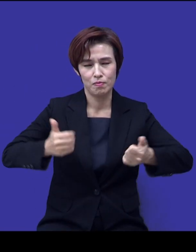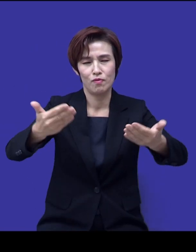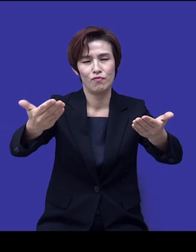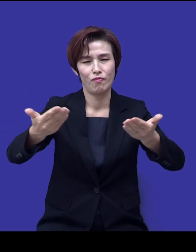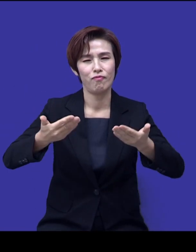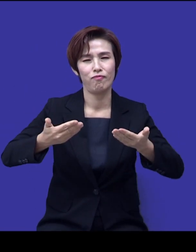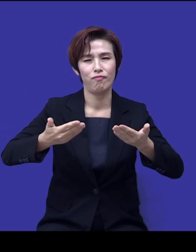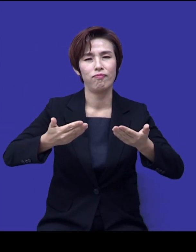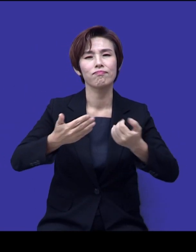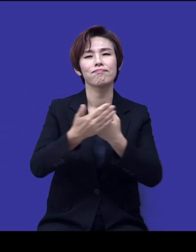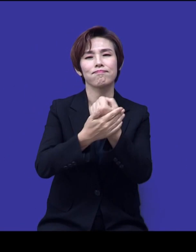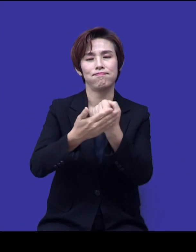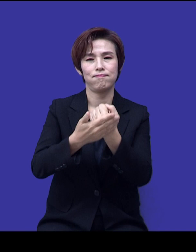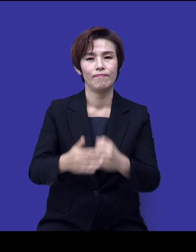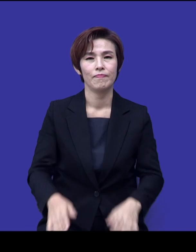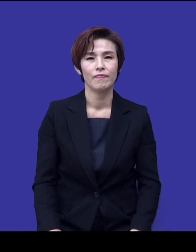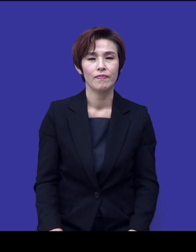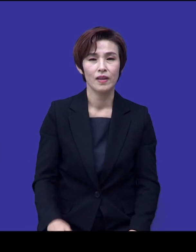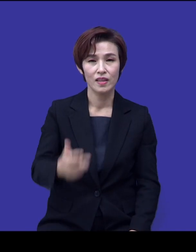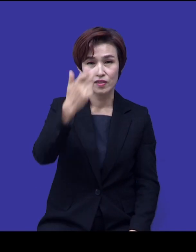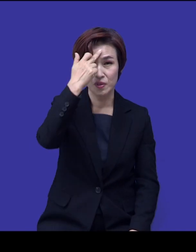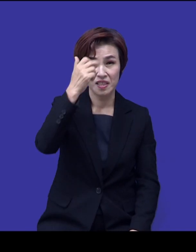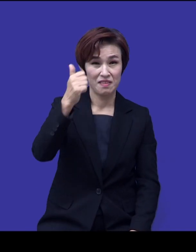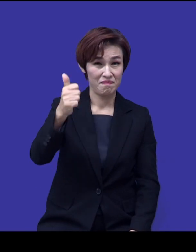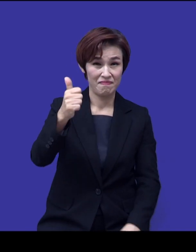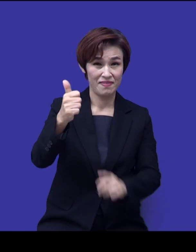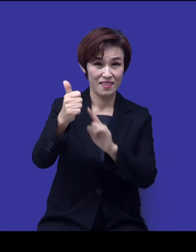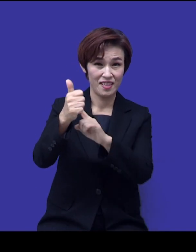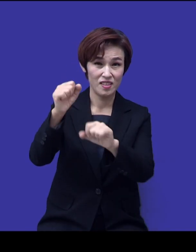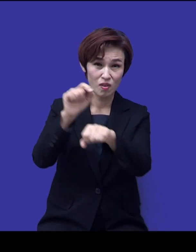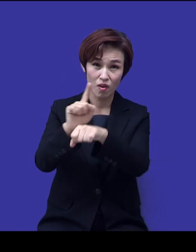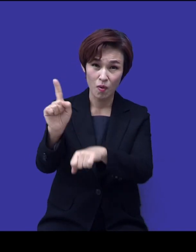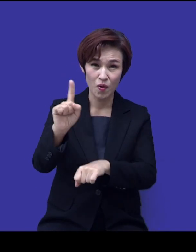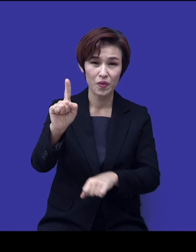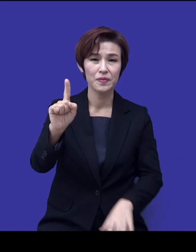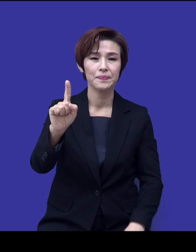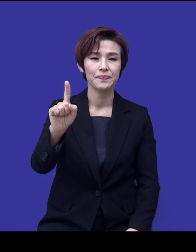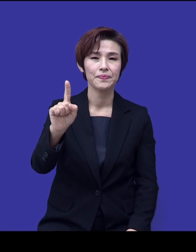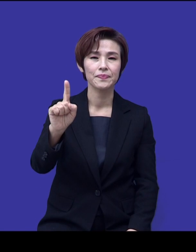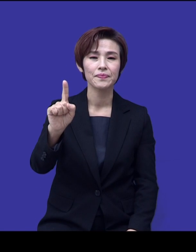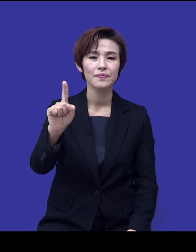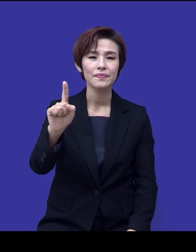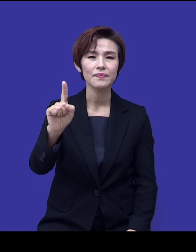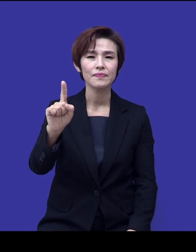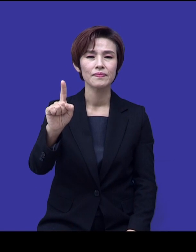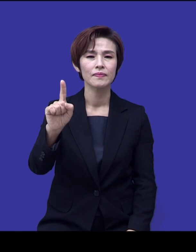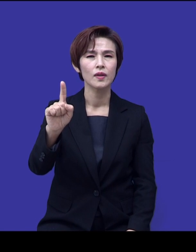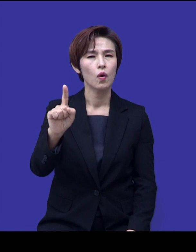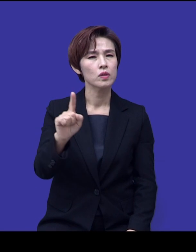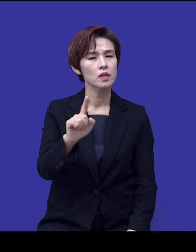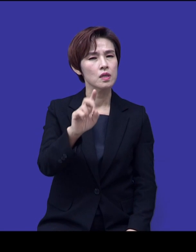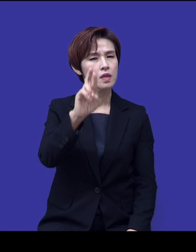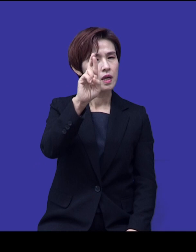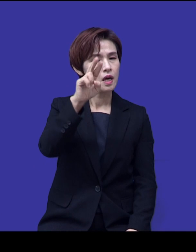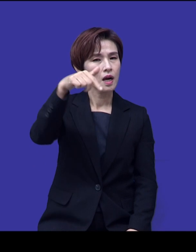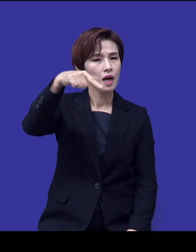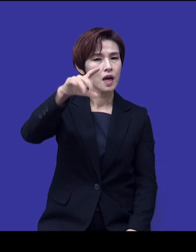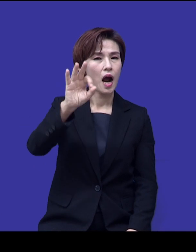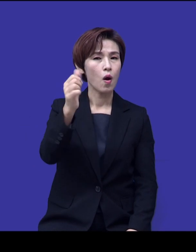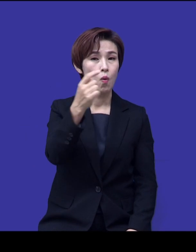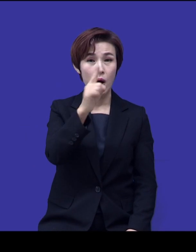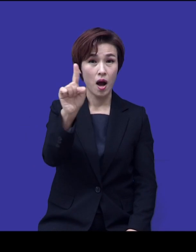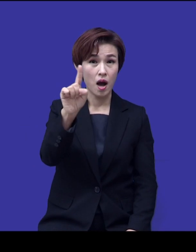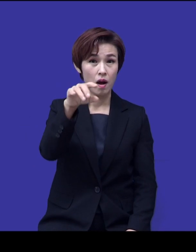하나도 없었고 네. 최수종 씨 같은 경우는 그래요. 네. 가다가 강화도 이렇게 촬영을 가는데